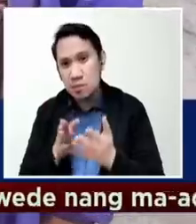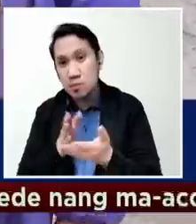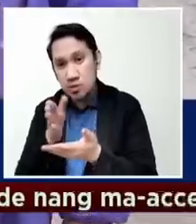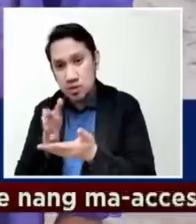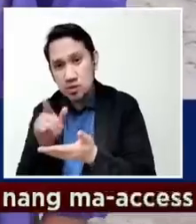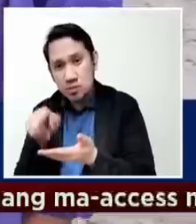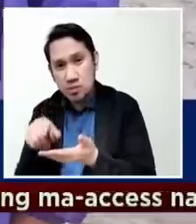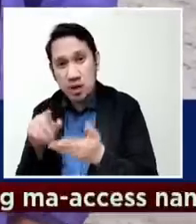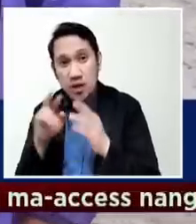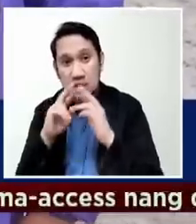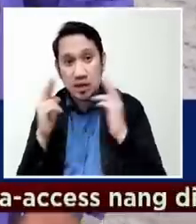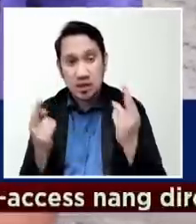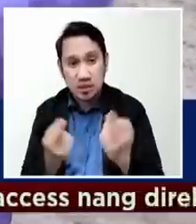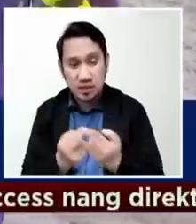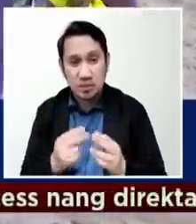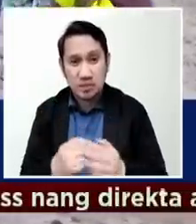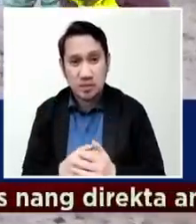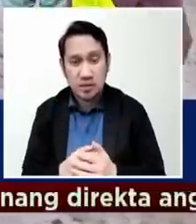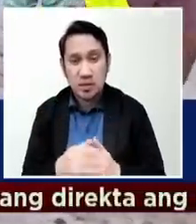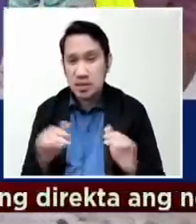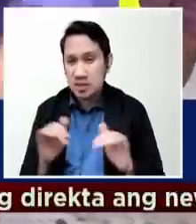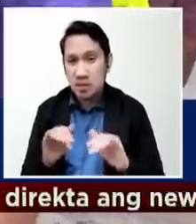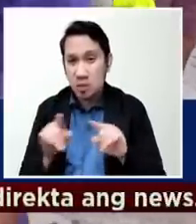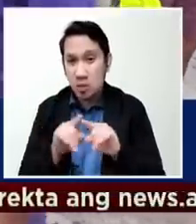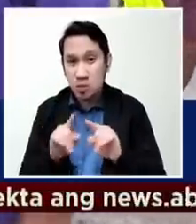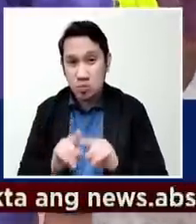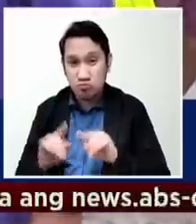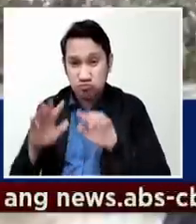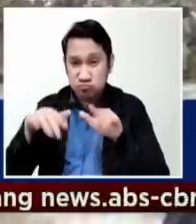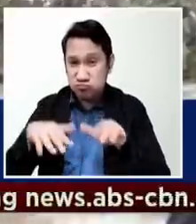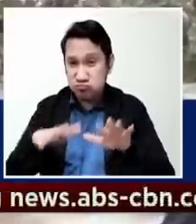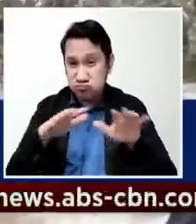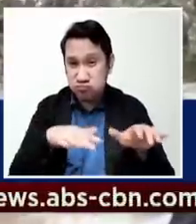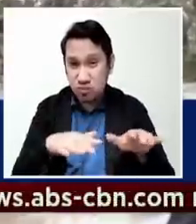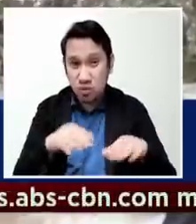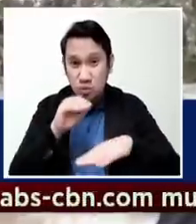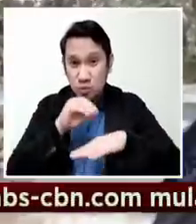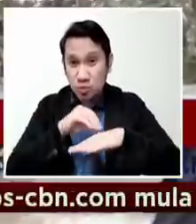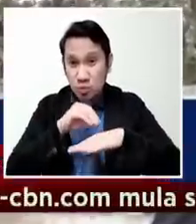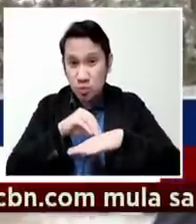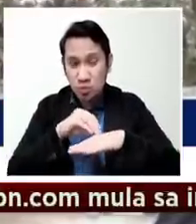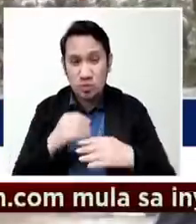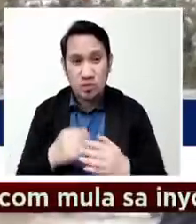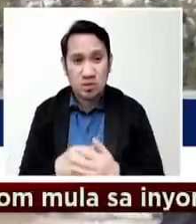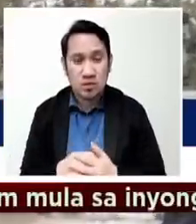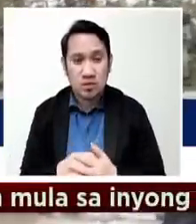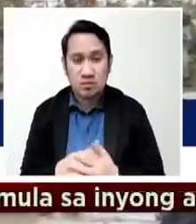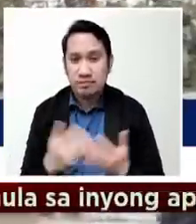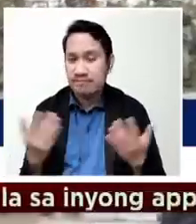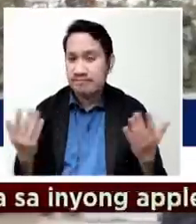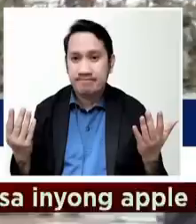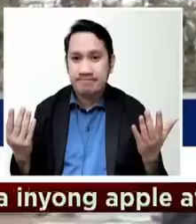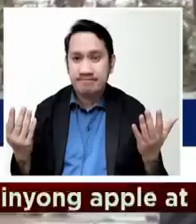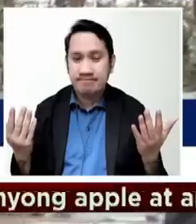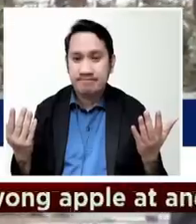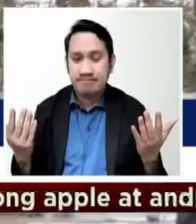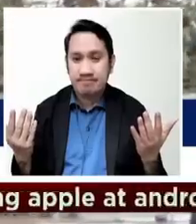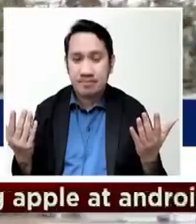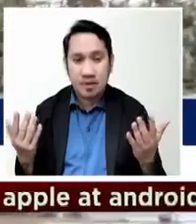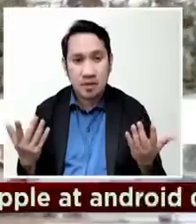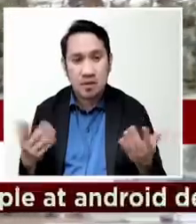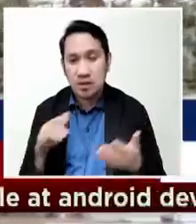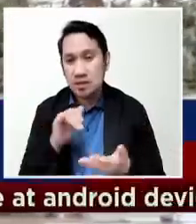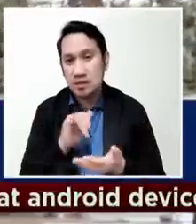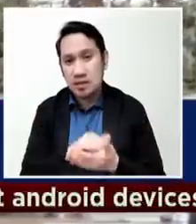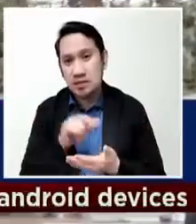kaanak. Tinangay din ng rumaragas ang tubig ang tindahan ni Ding. Wala po akong magawa sila dahil yun po ang kanang kalikasan